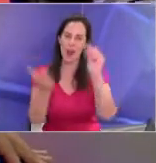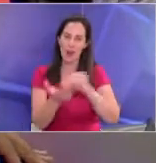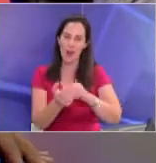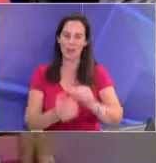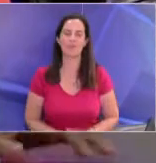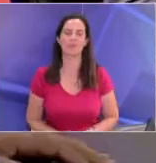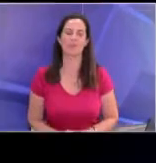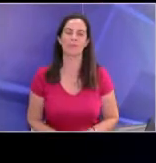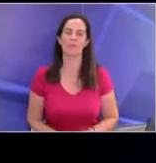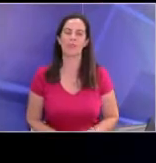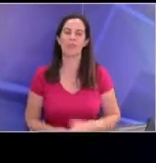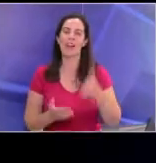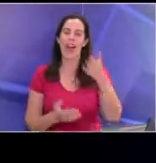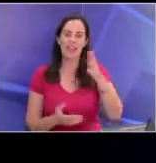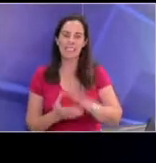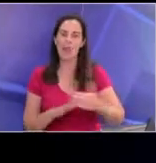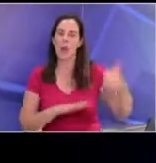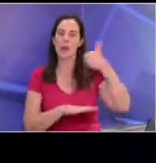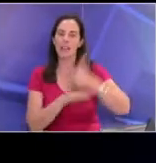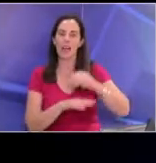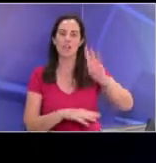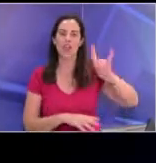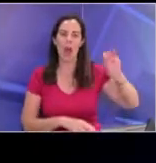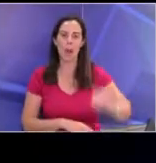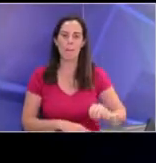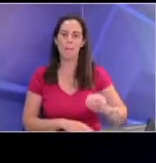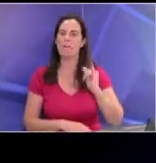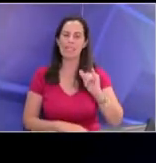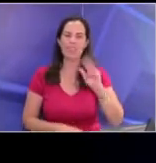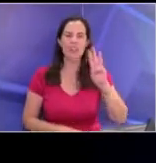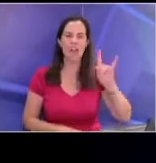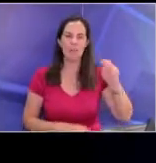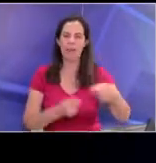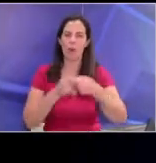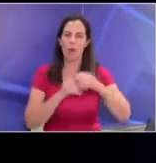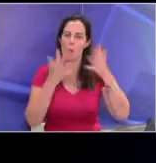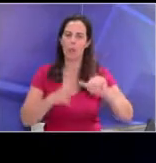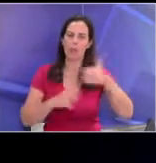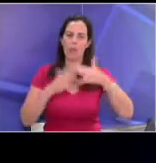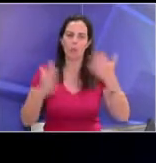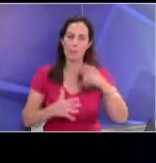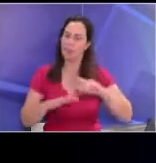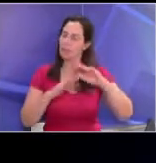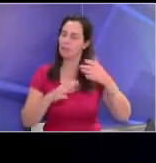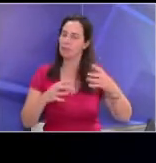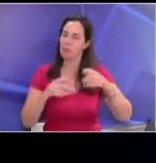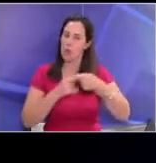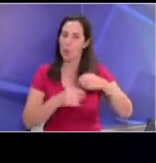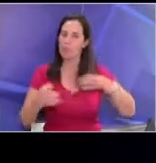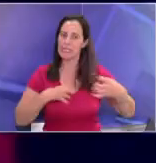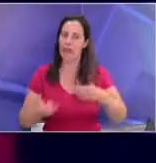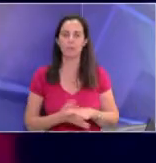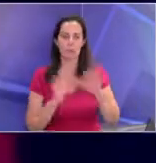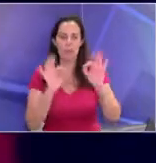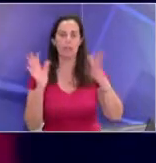אוקיי. אורי רשטיק. אהלן. מנכ״ל שחם. נכון. תסביר מה זה שחם, מהר? שחם זה ארגון האומנים הגדול בישראל, ארגון השחקנים. אוקיי,